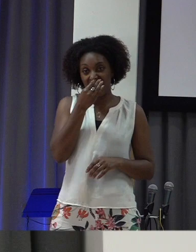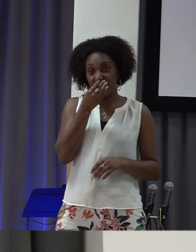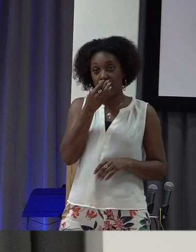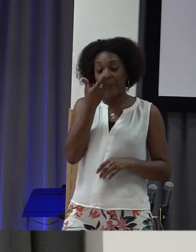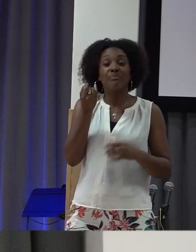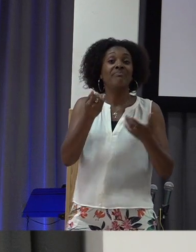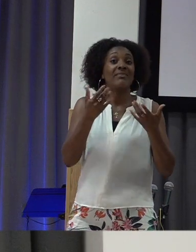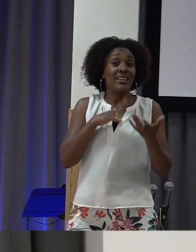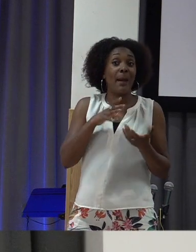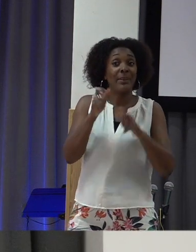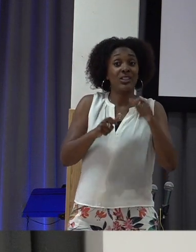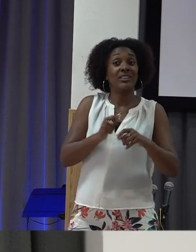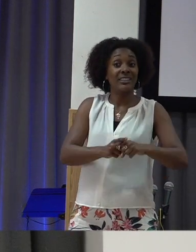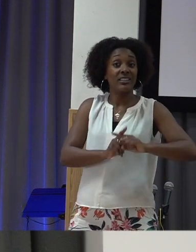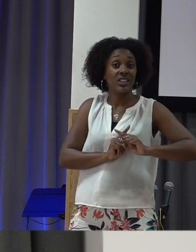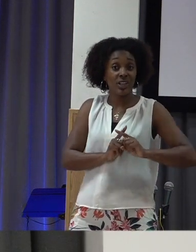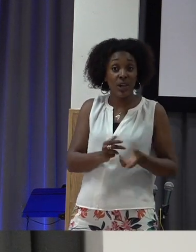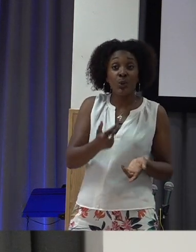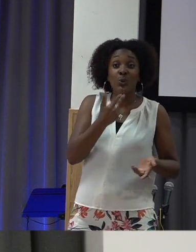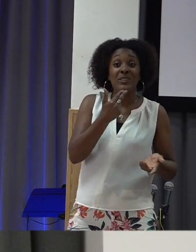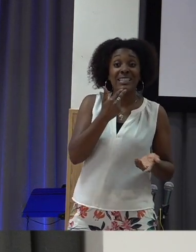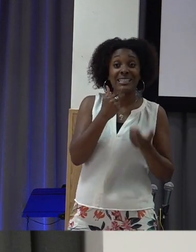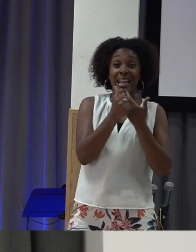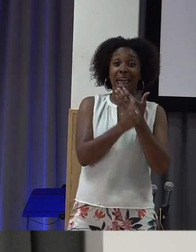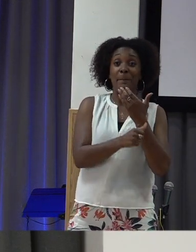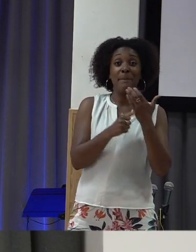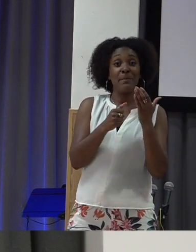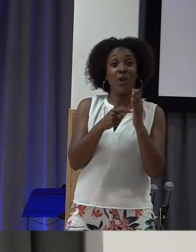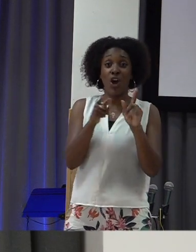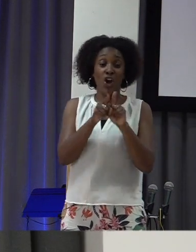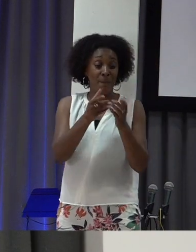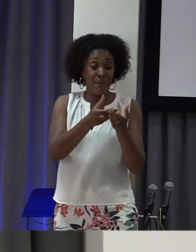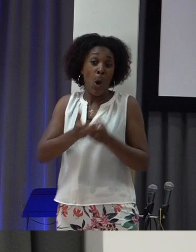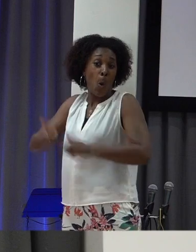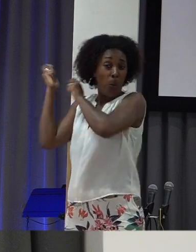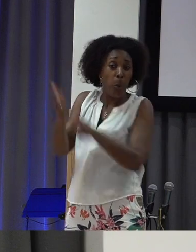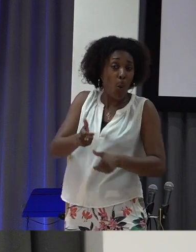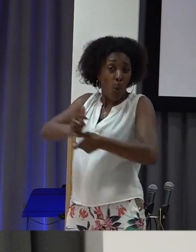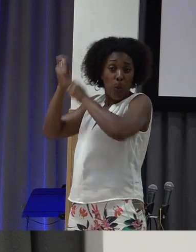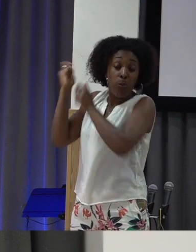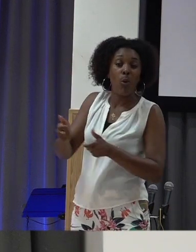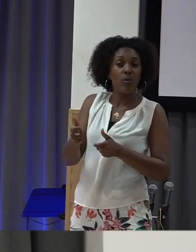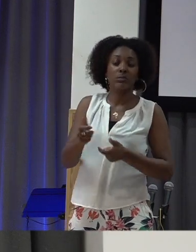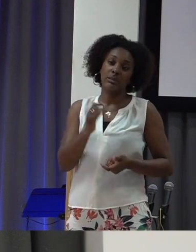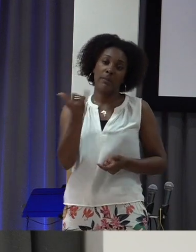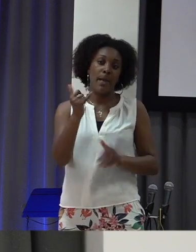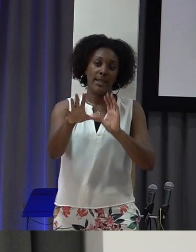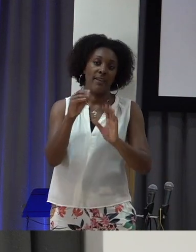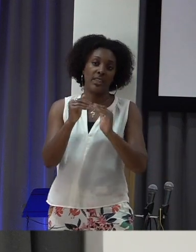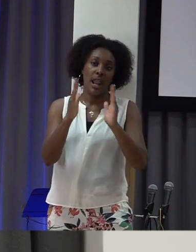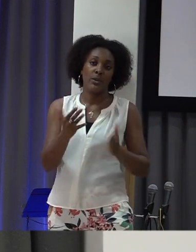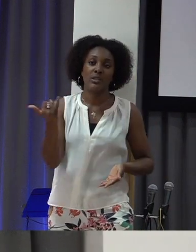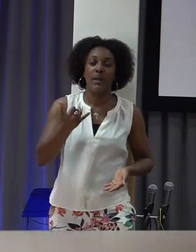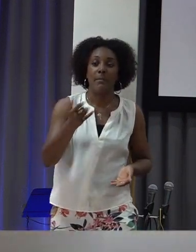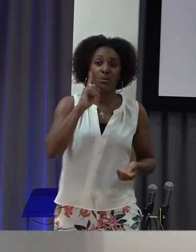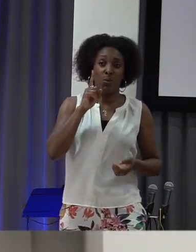d'une matraque, alors ne les amenez pas chez vous pour convertir les gens. Vous allez au contraire les rebuter, et c'est ce qui